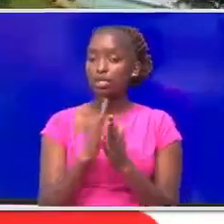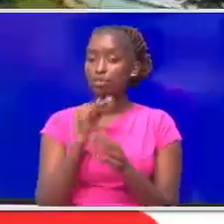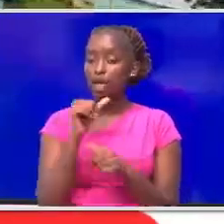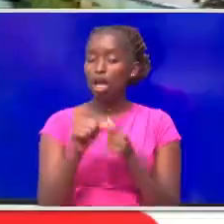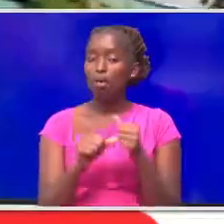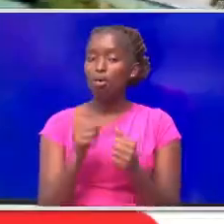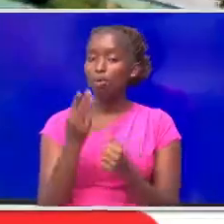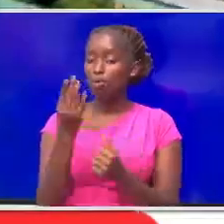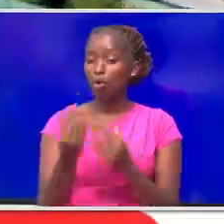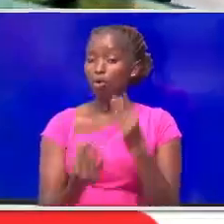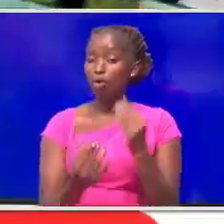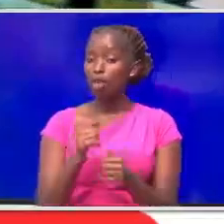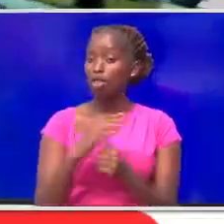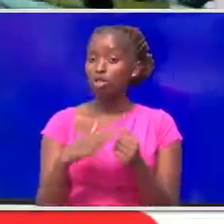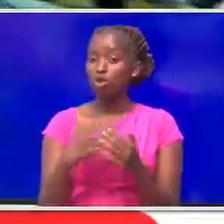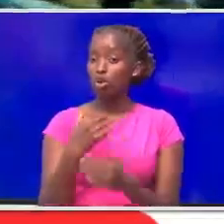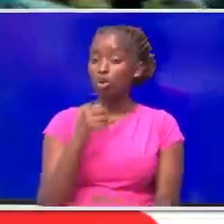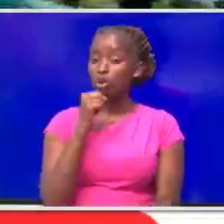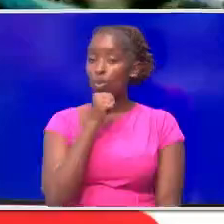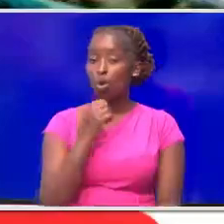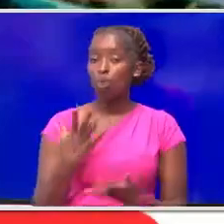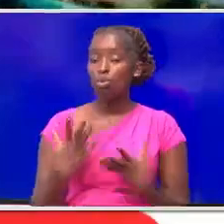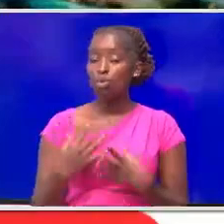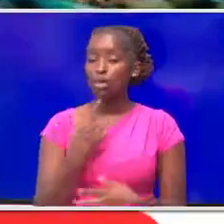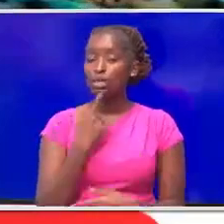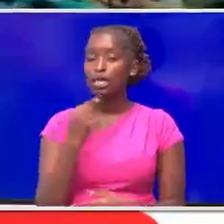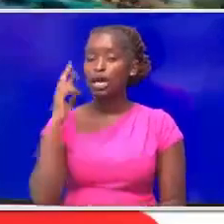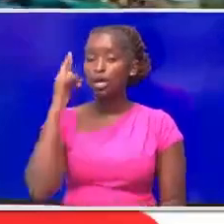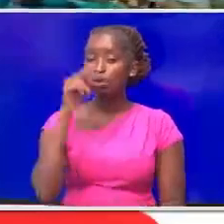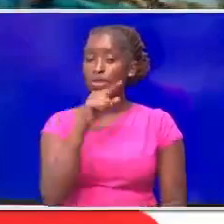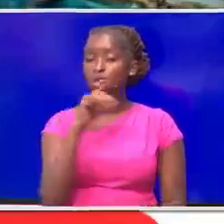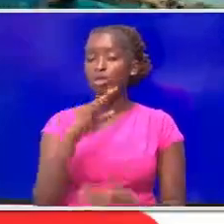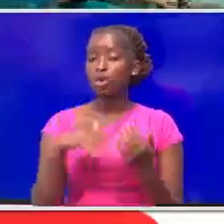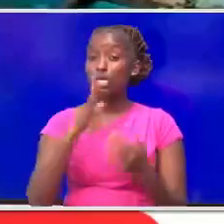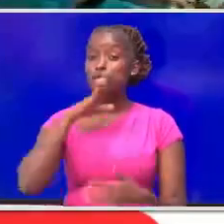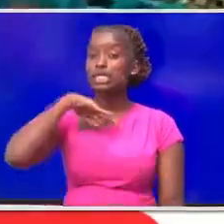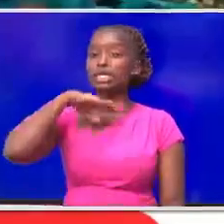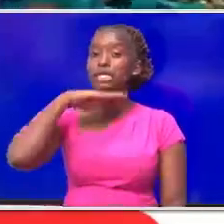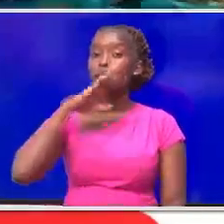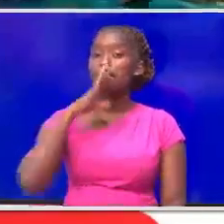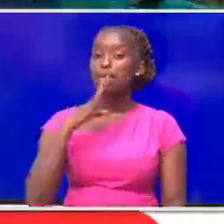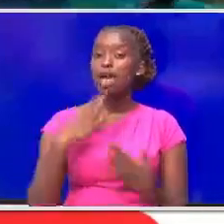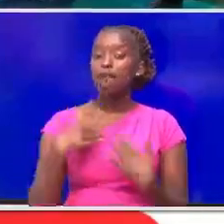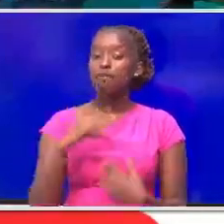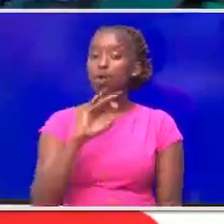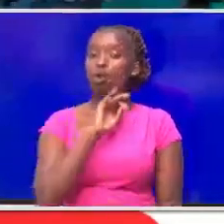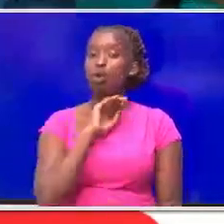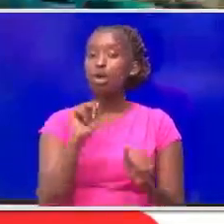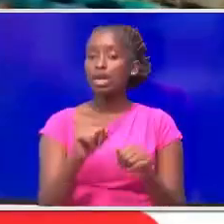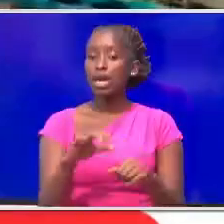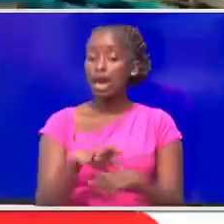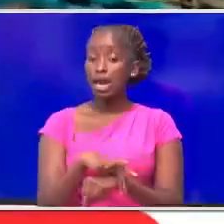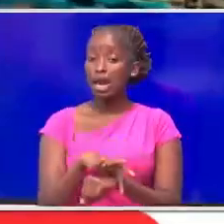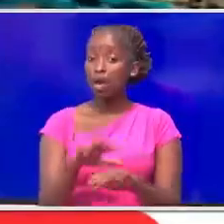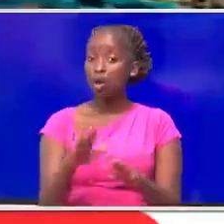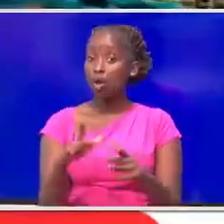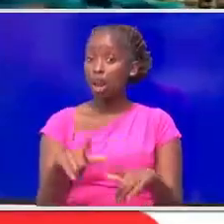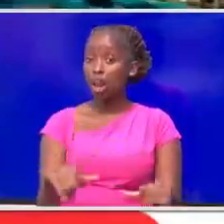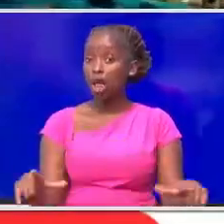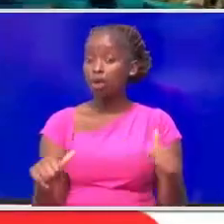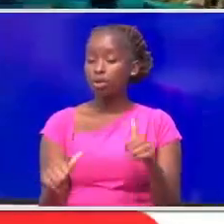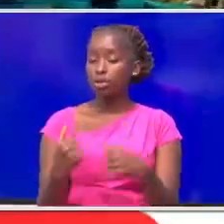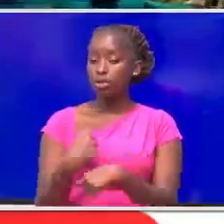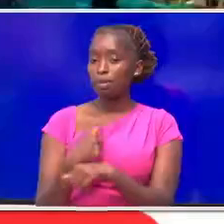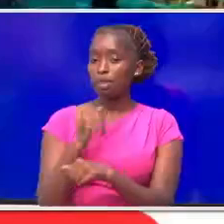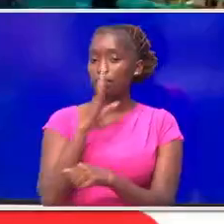katika eneo hilo. Anasema kuwa kiini cha mauaji hayo huwa urithi wa mali na ardhi ambayo inawafanya wakuja